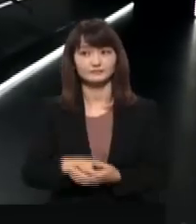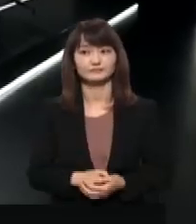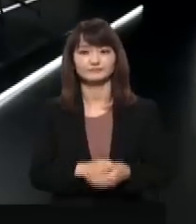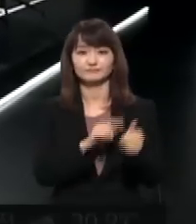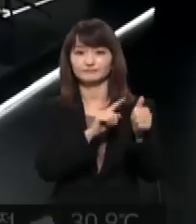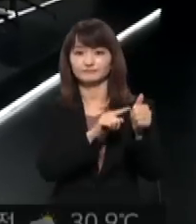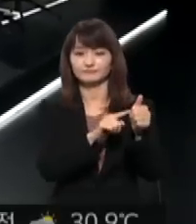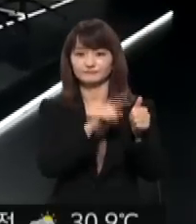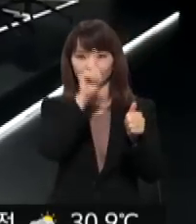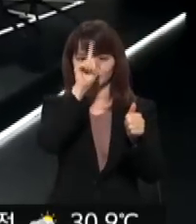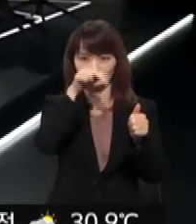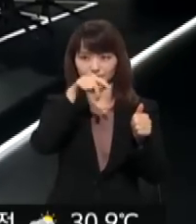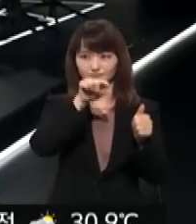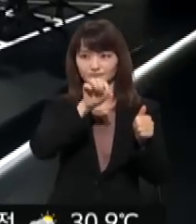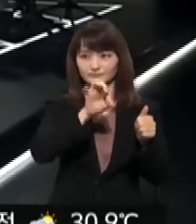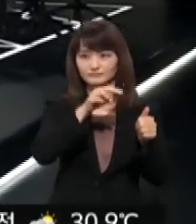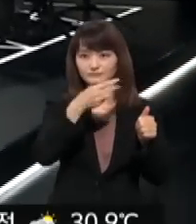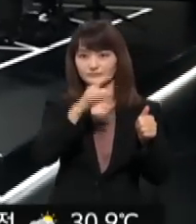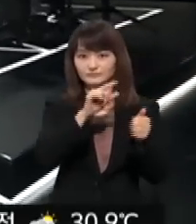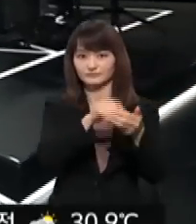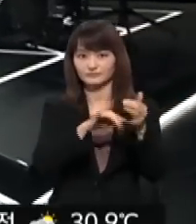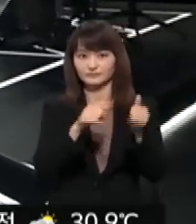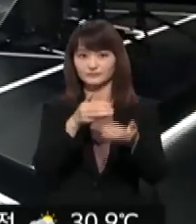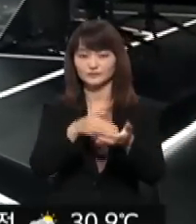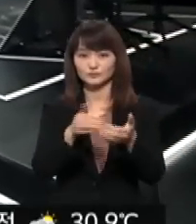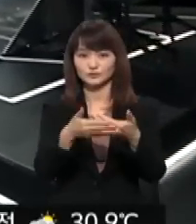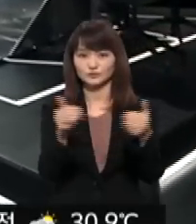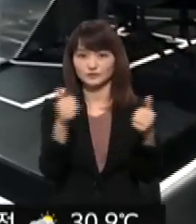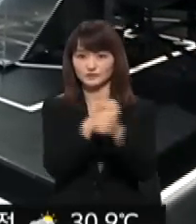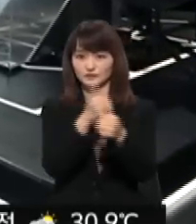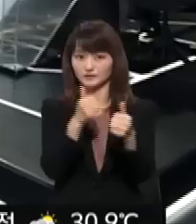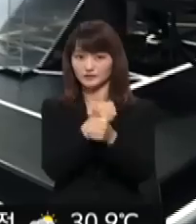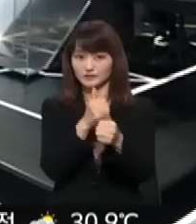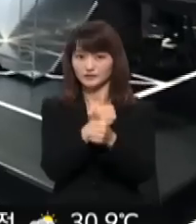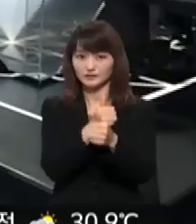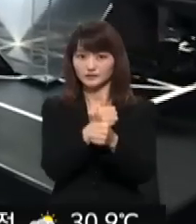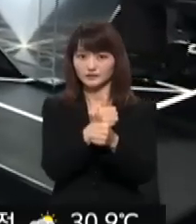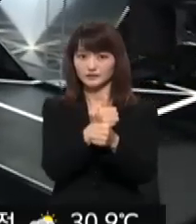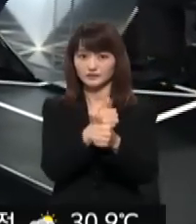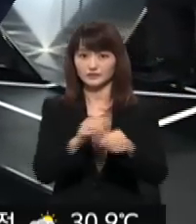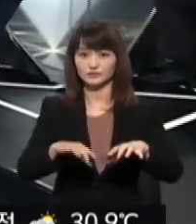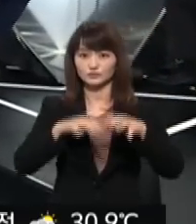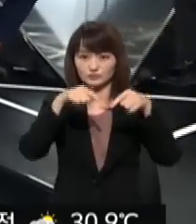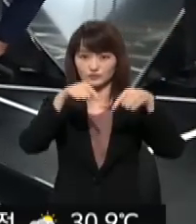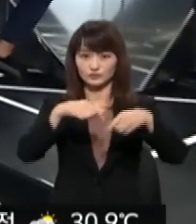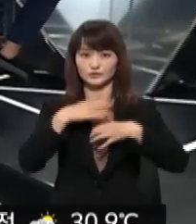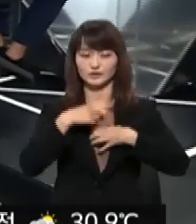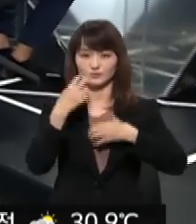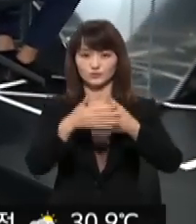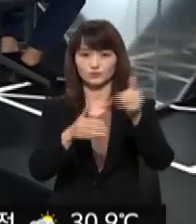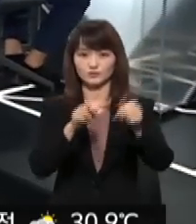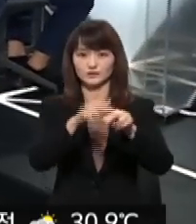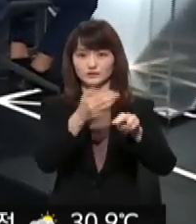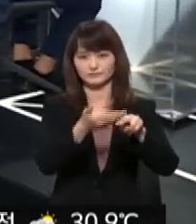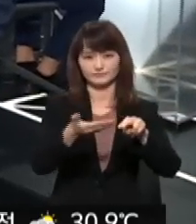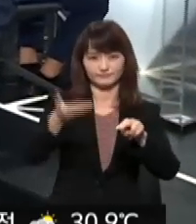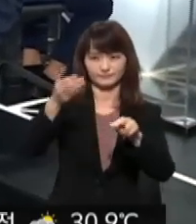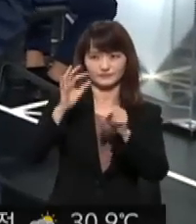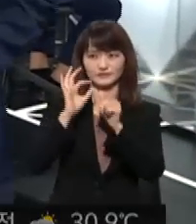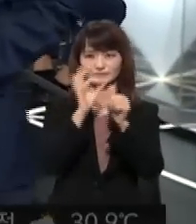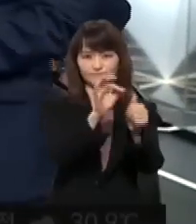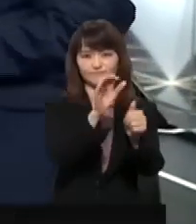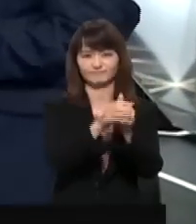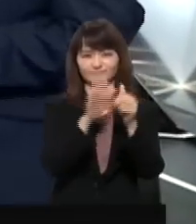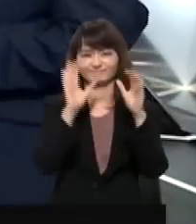있는 이성대 기자가 보도구 인사에 따라 보도국의 국제외교안보 부장으로 승진